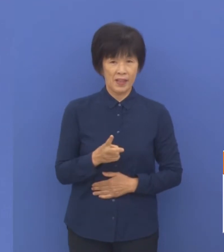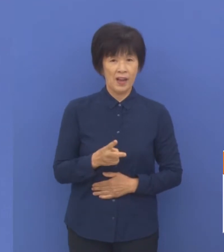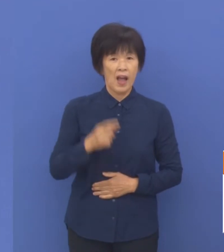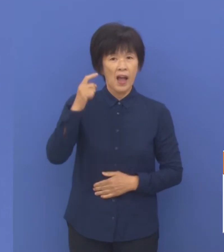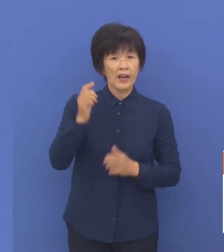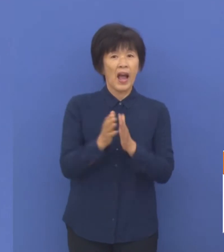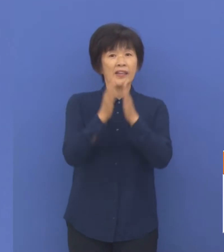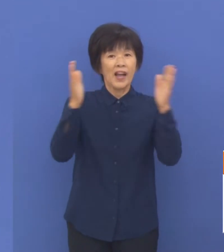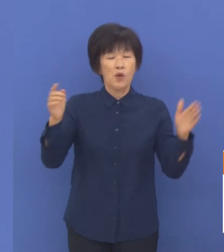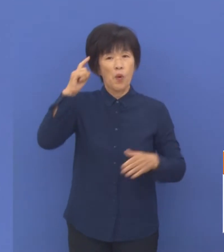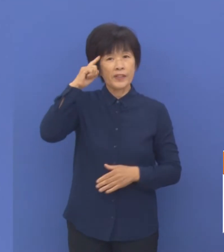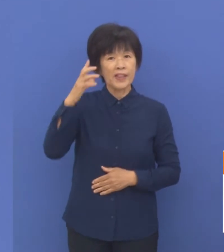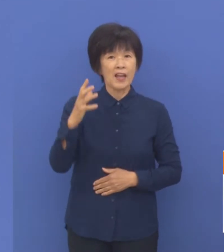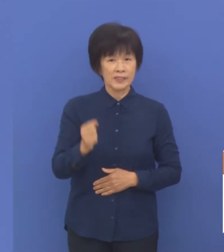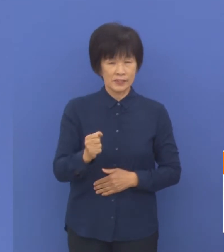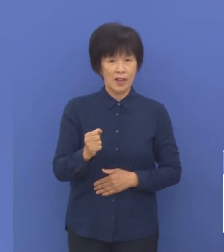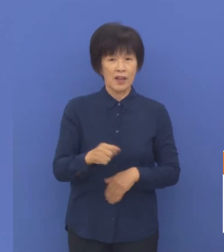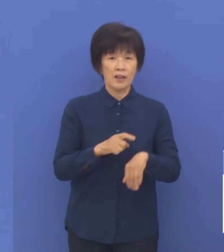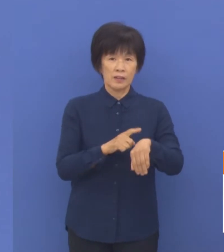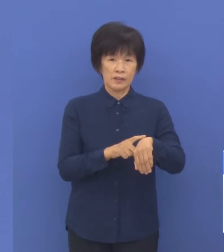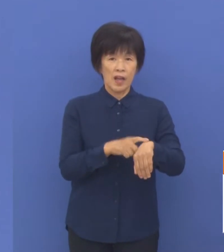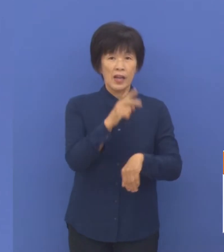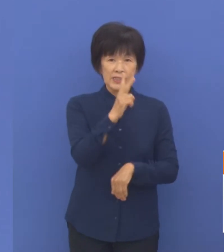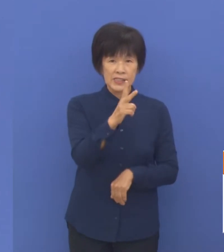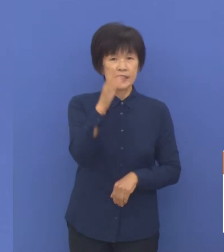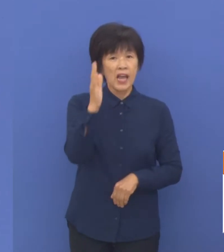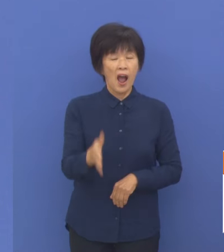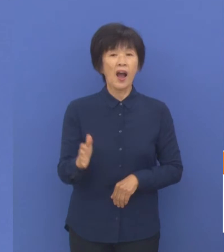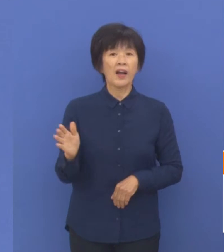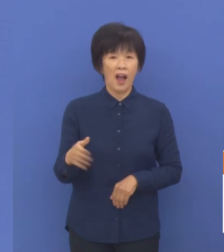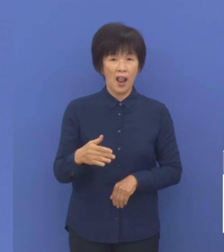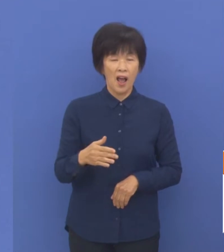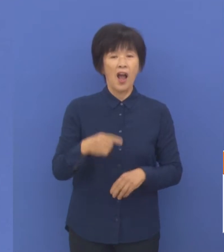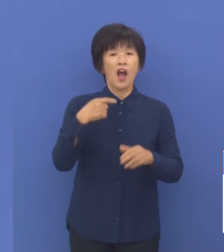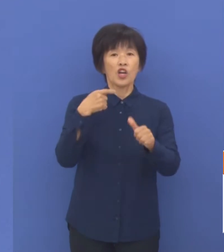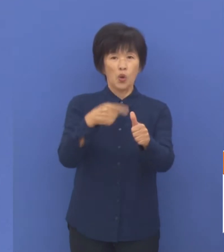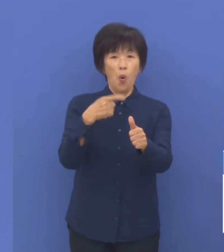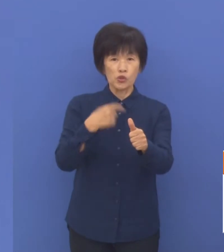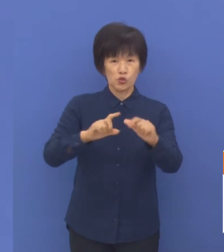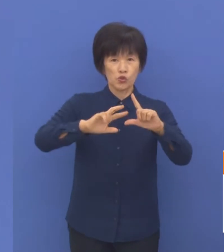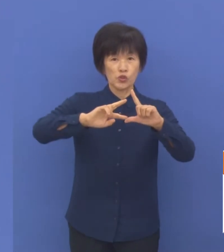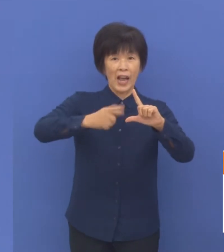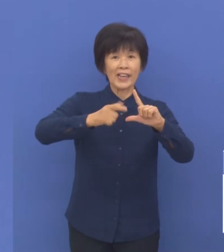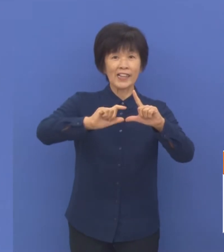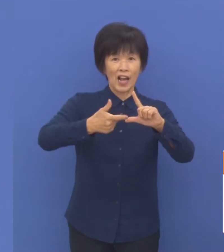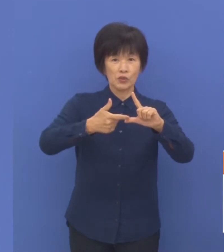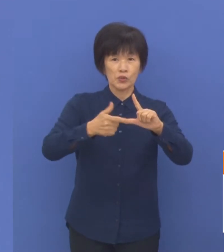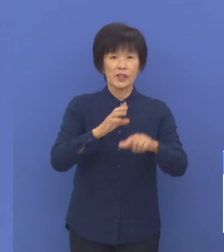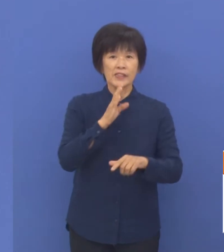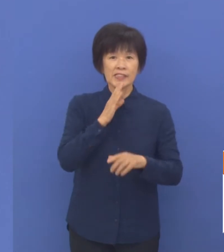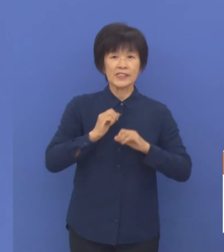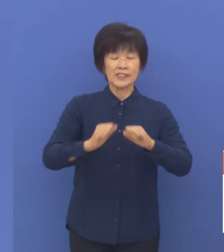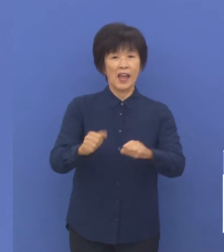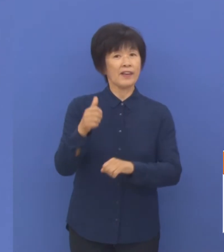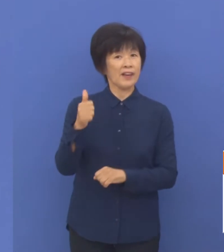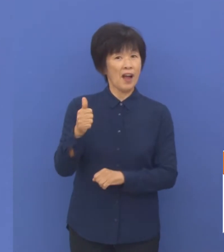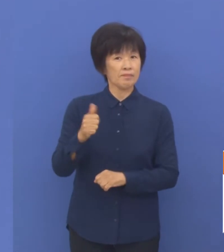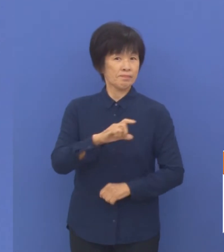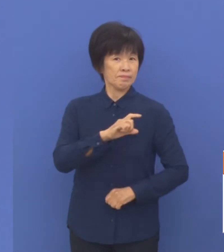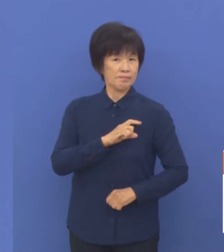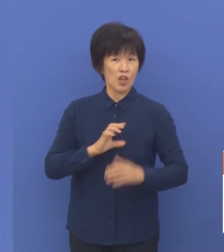て午後2時30分から教育界が9自治専科の藤原和博